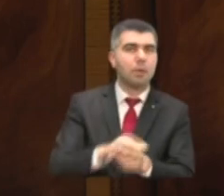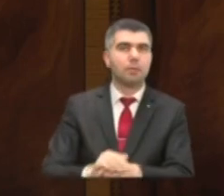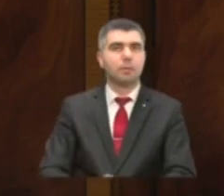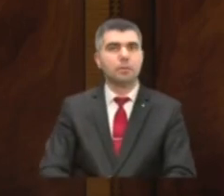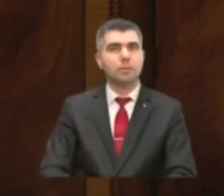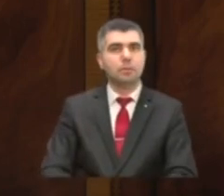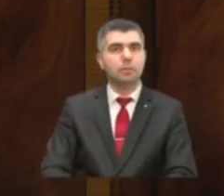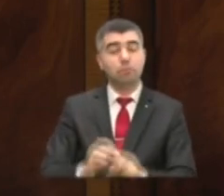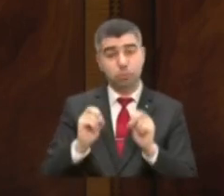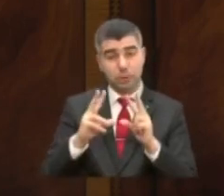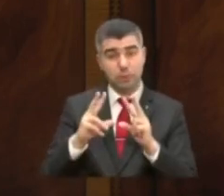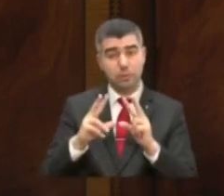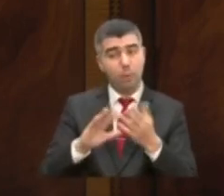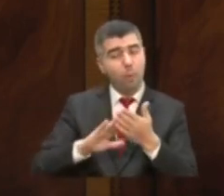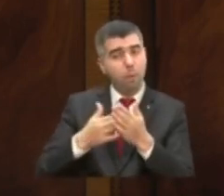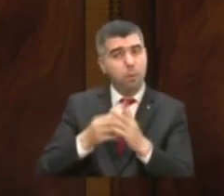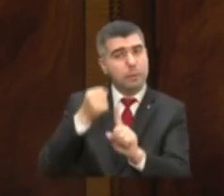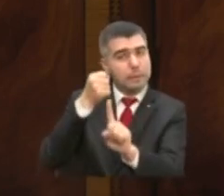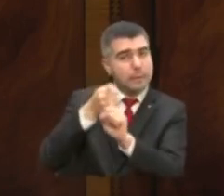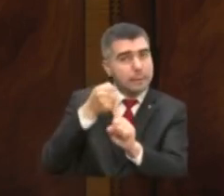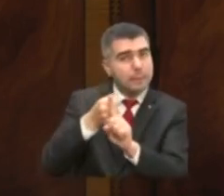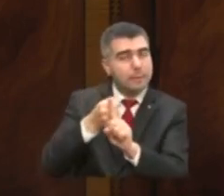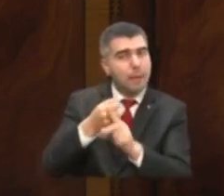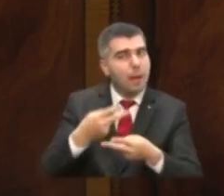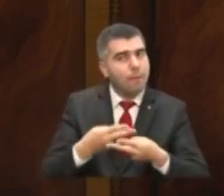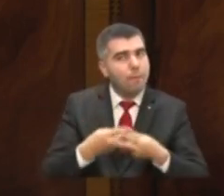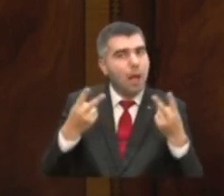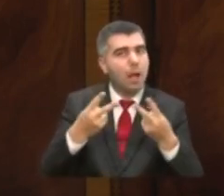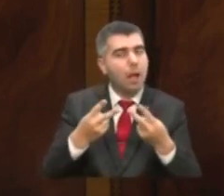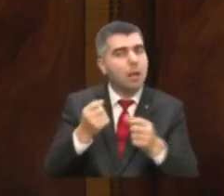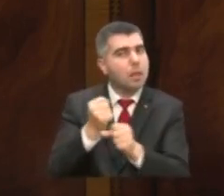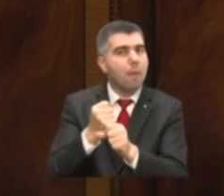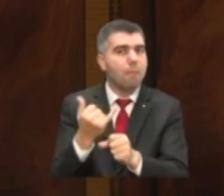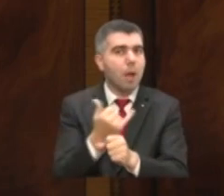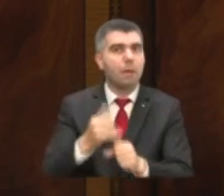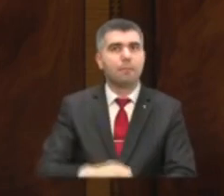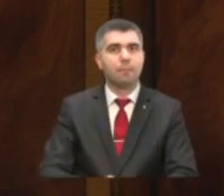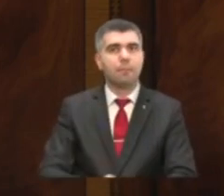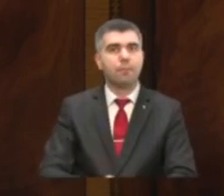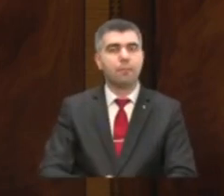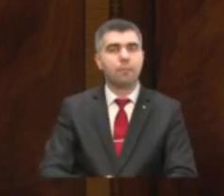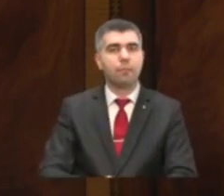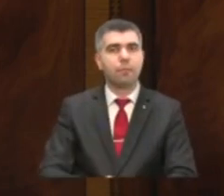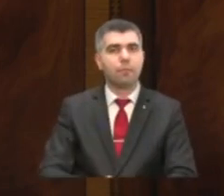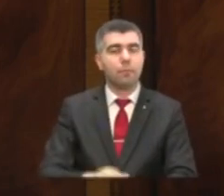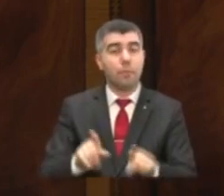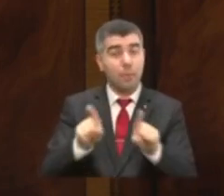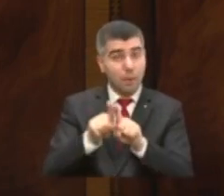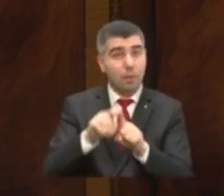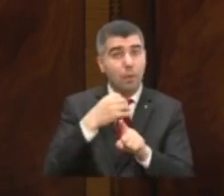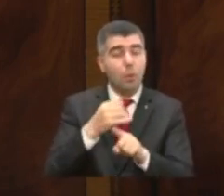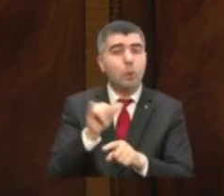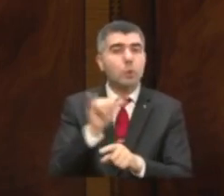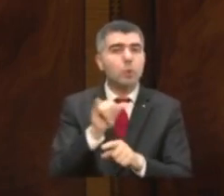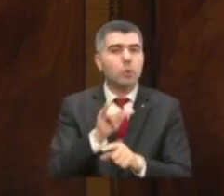وهي مسؤوليتنا جميعا أن نوفر هذا المناخ السياسي. ولكن باش غادي نفروه؟ غادي نفروه بفاعل حزبي